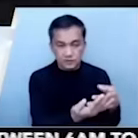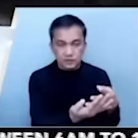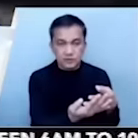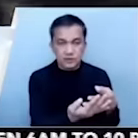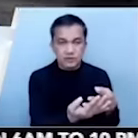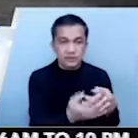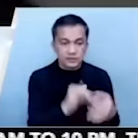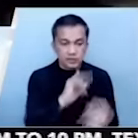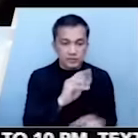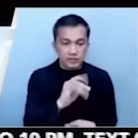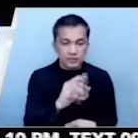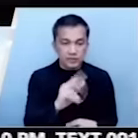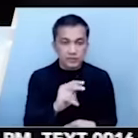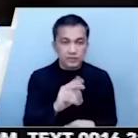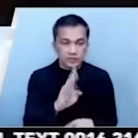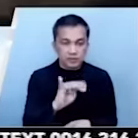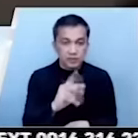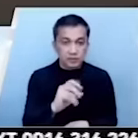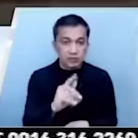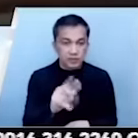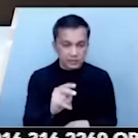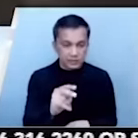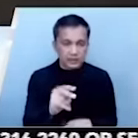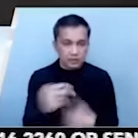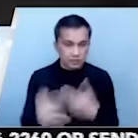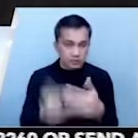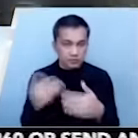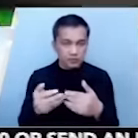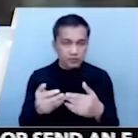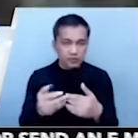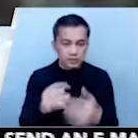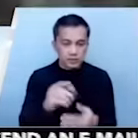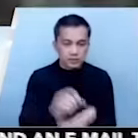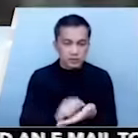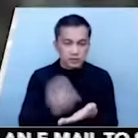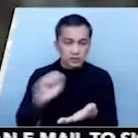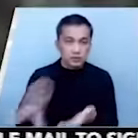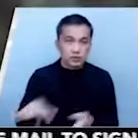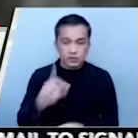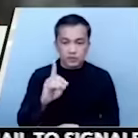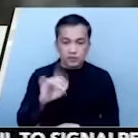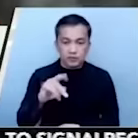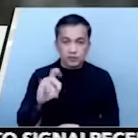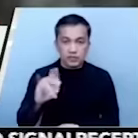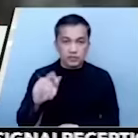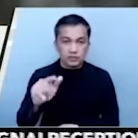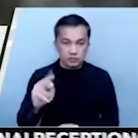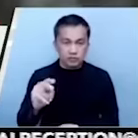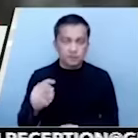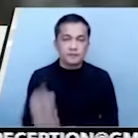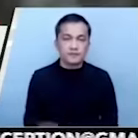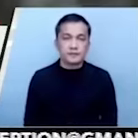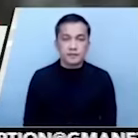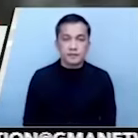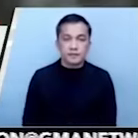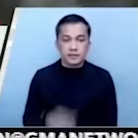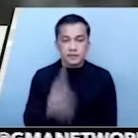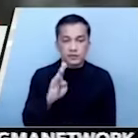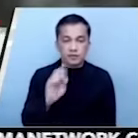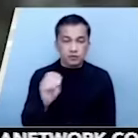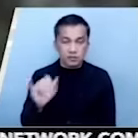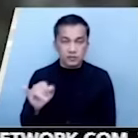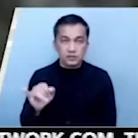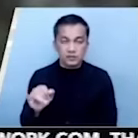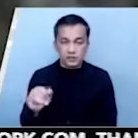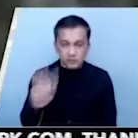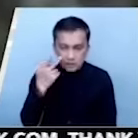sa Bikutan habang gumugulo ang kanyang deportation procedure. Inaalam na ng Bureau of Immigration Fugitive Search Unit kung may kasabot